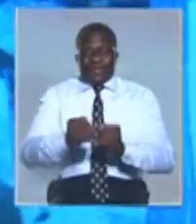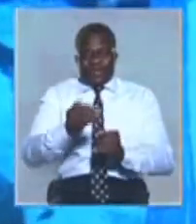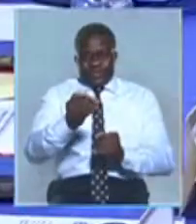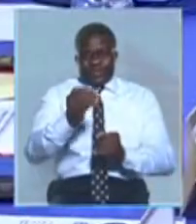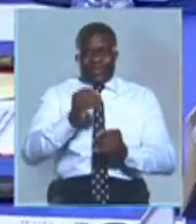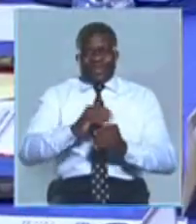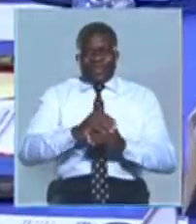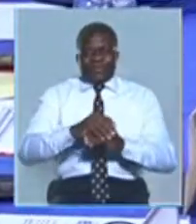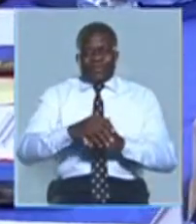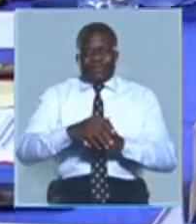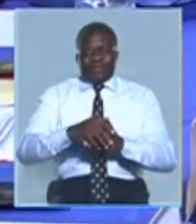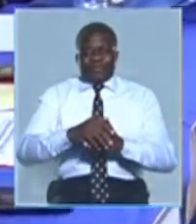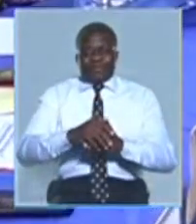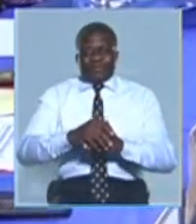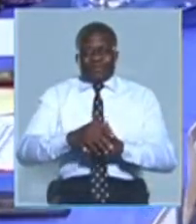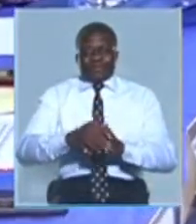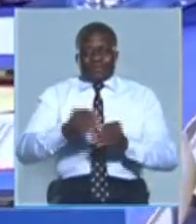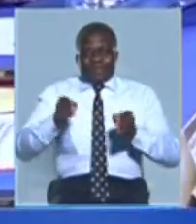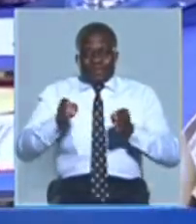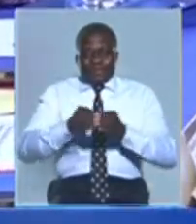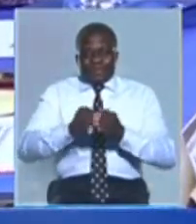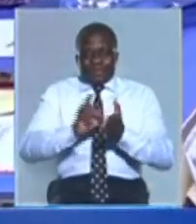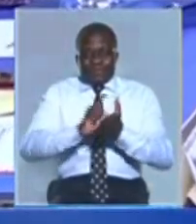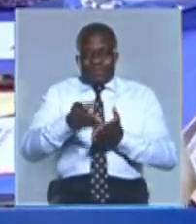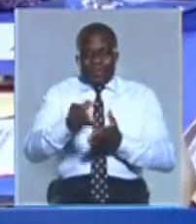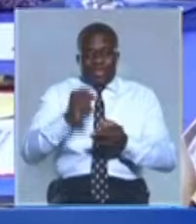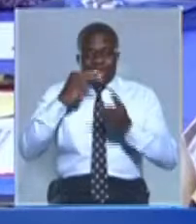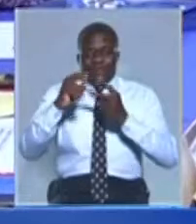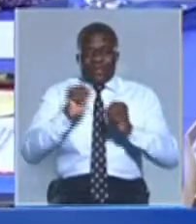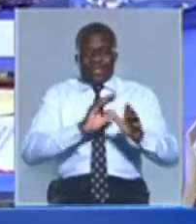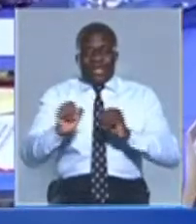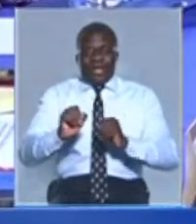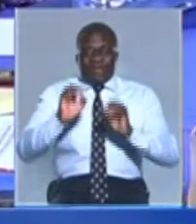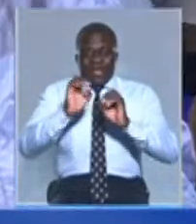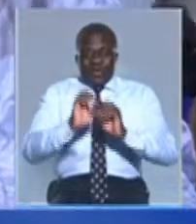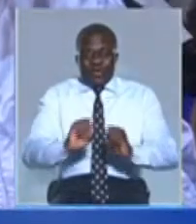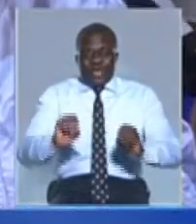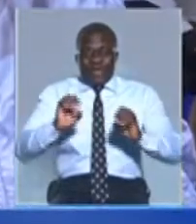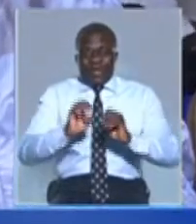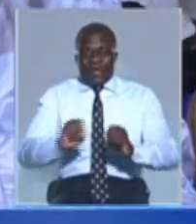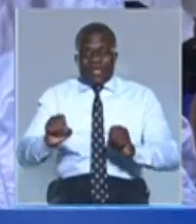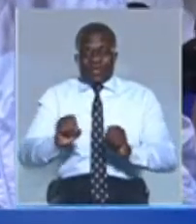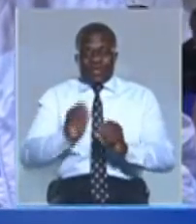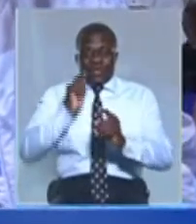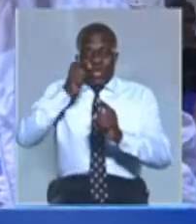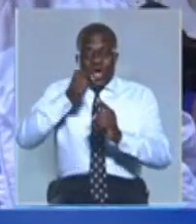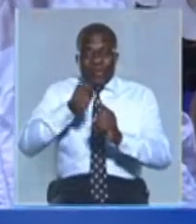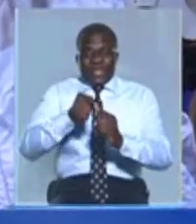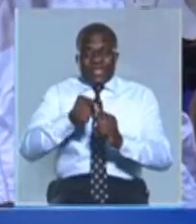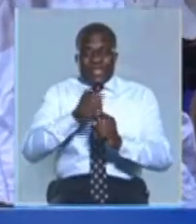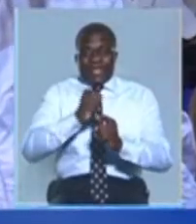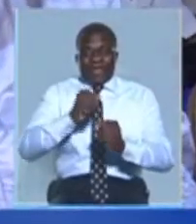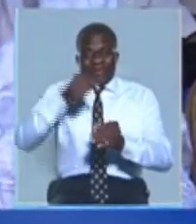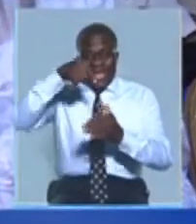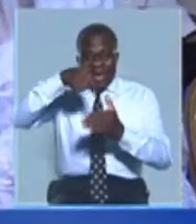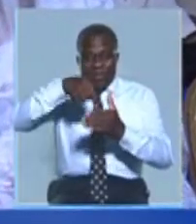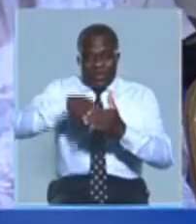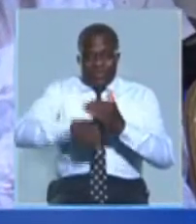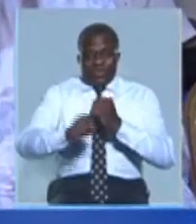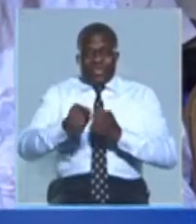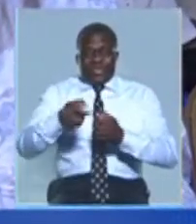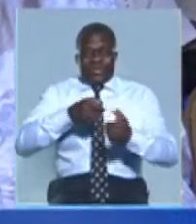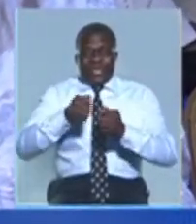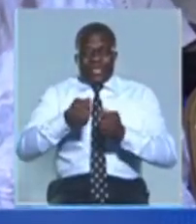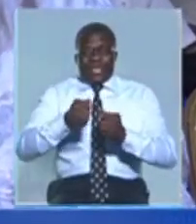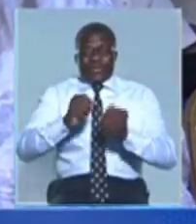Tito. Le présent séminaire vise à faire une évaluation objective et approfondie de la